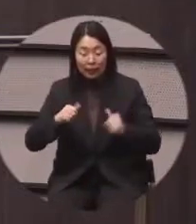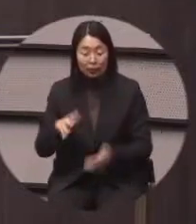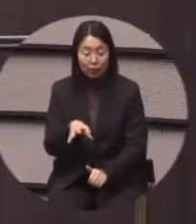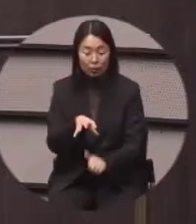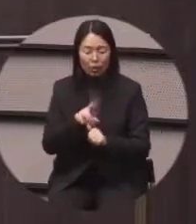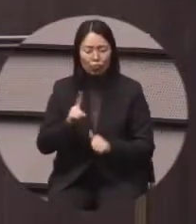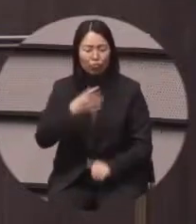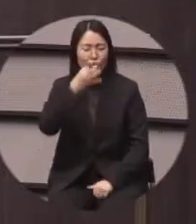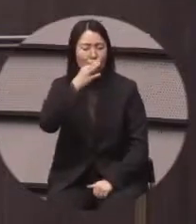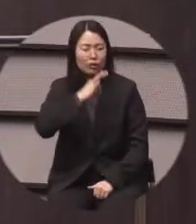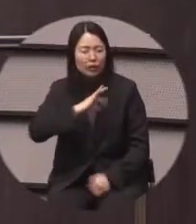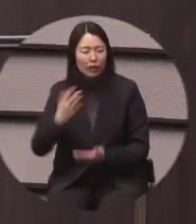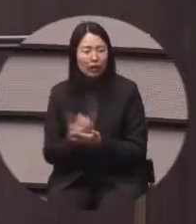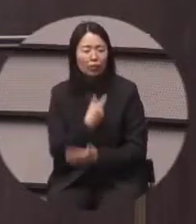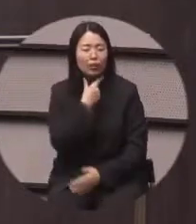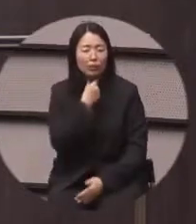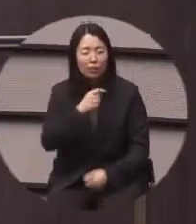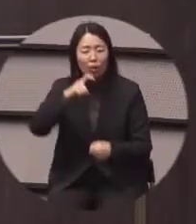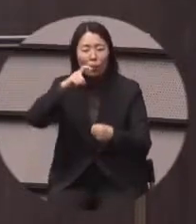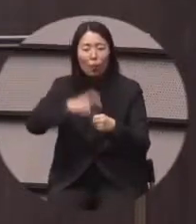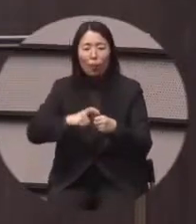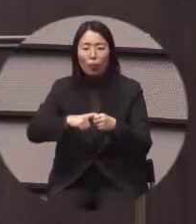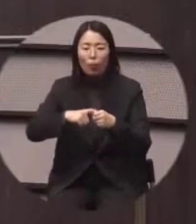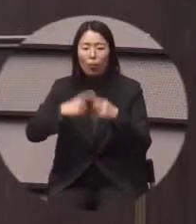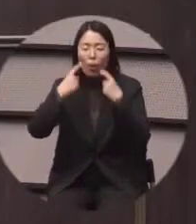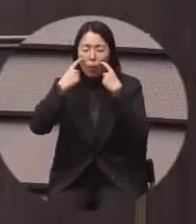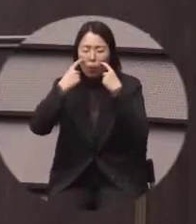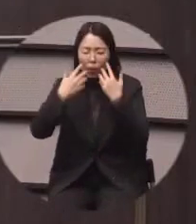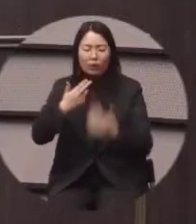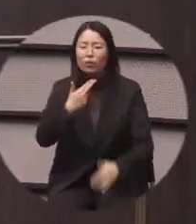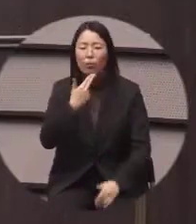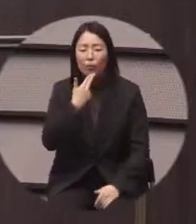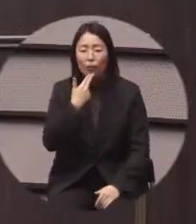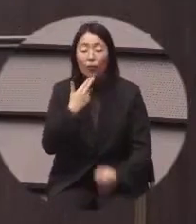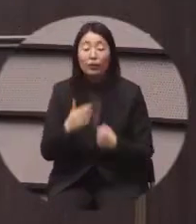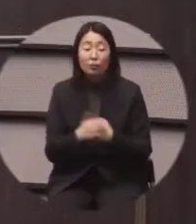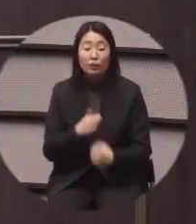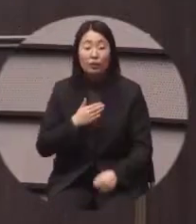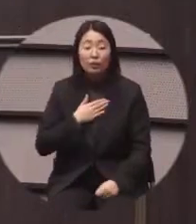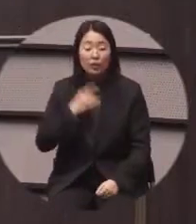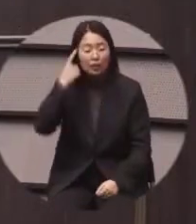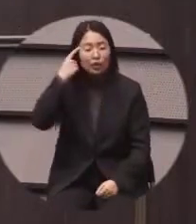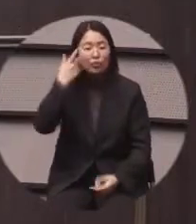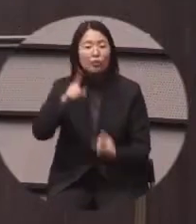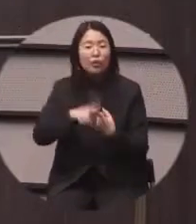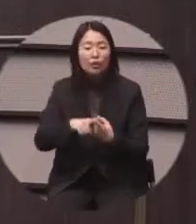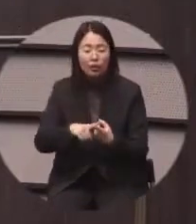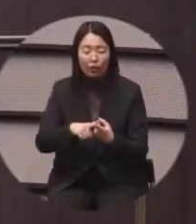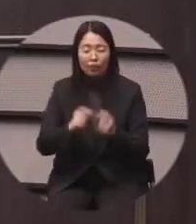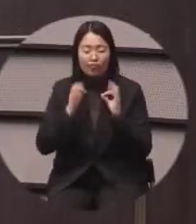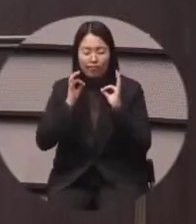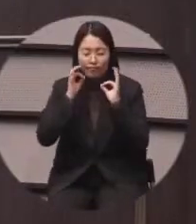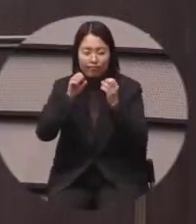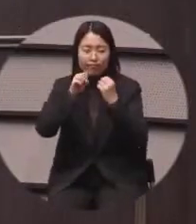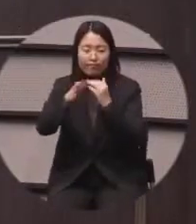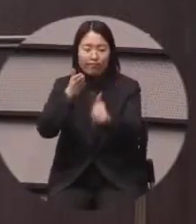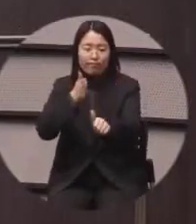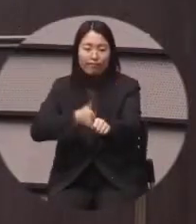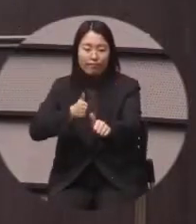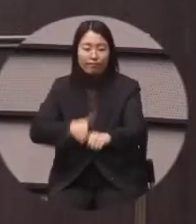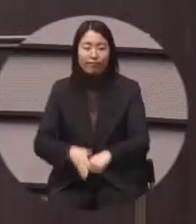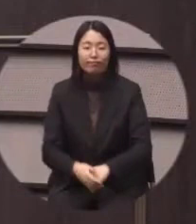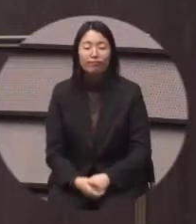가치를 창출하고자 하는지 목표가 명확하지 않습니다. 본 의원의 질문에 대해 성실한 답변을 구합니다.